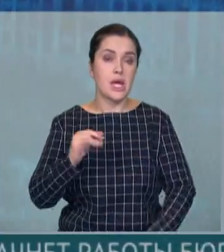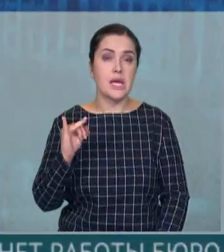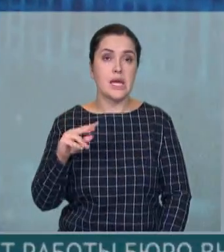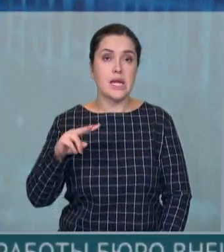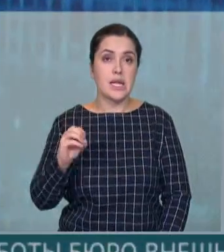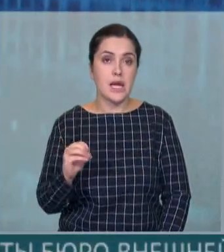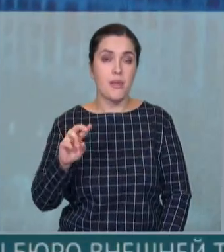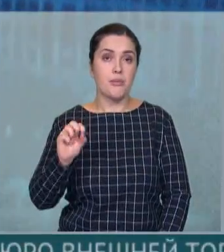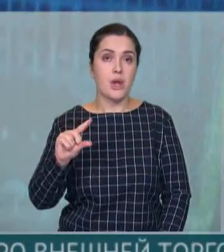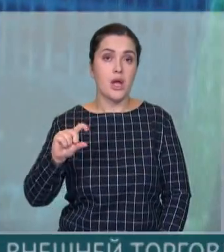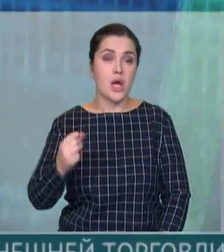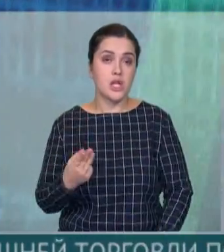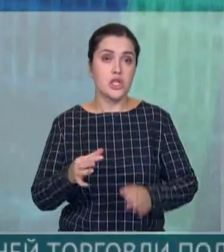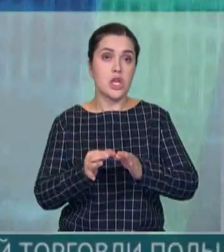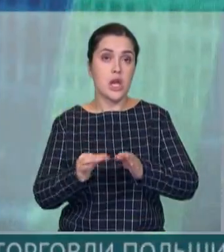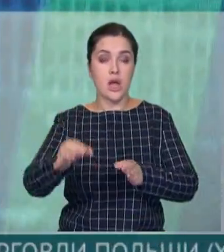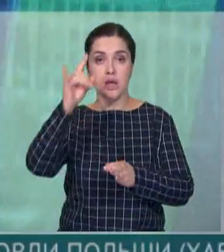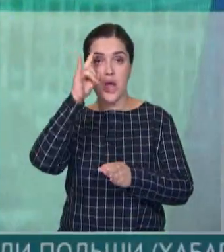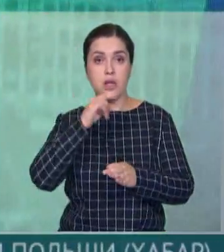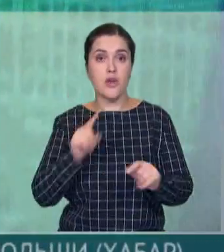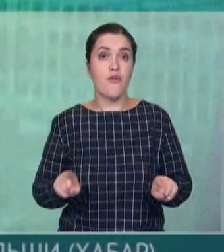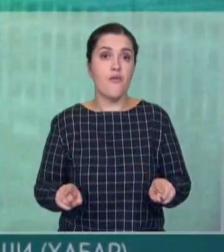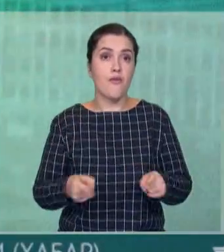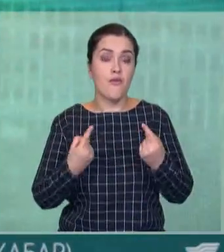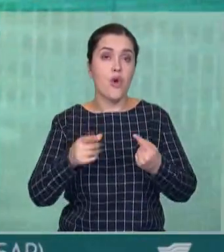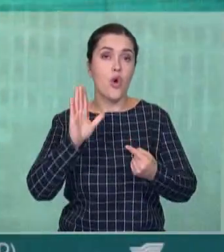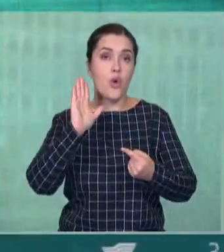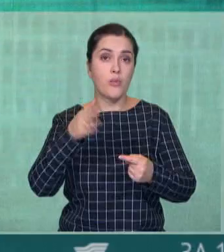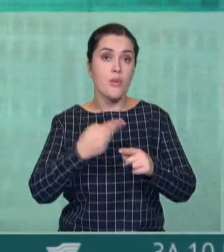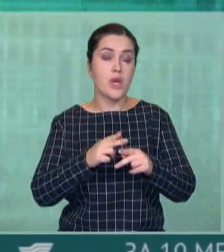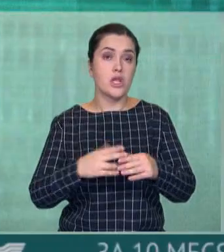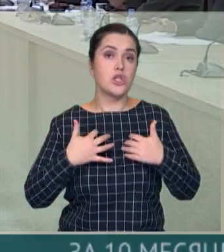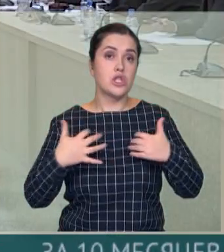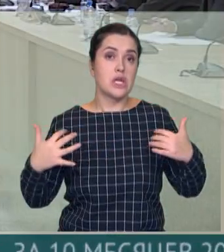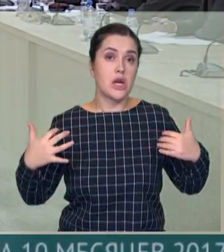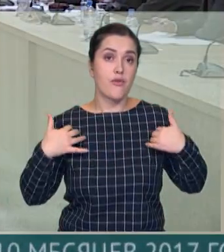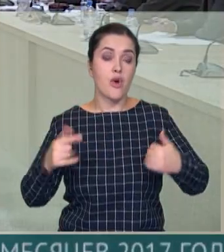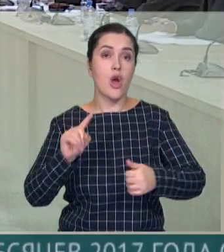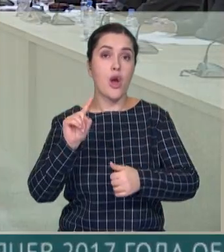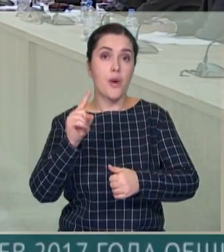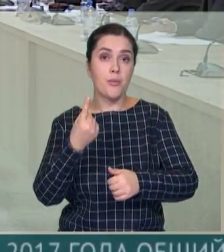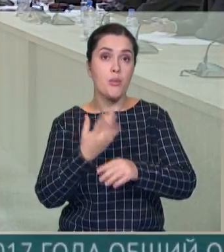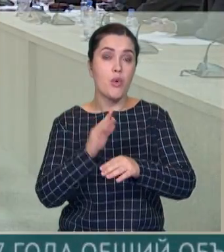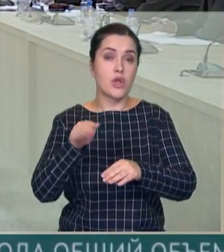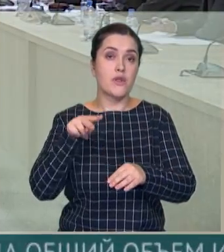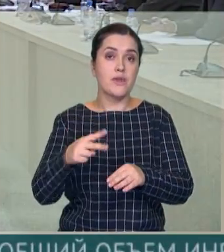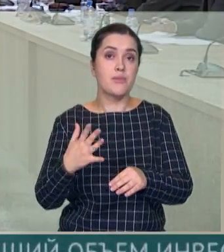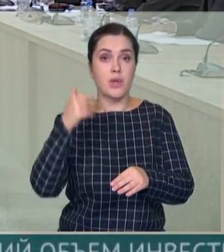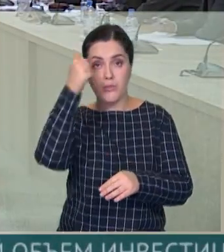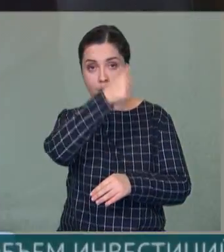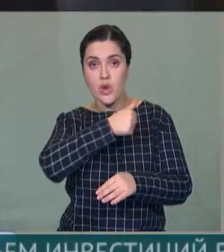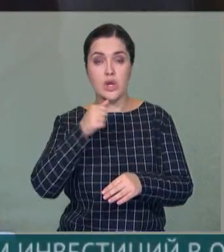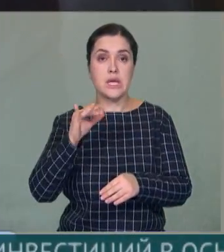В Іле-Балхашском регионе Казахстана намерены возродить популяцию тигров. Сегодня стало известно, что первых особей поселят там в